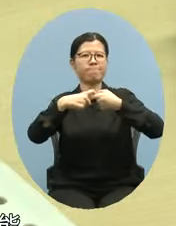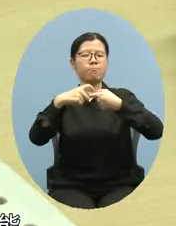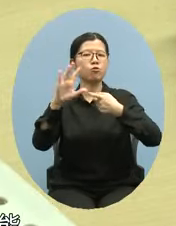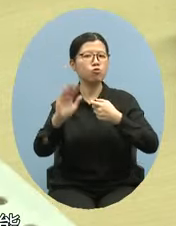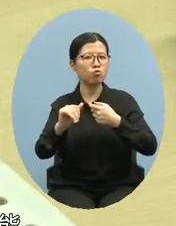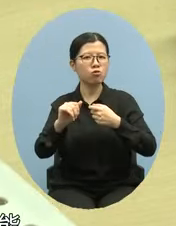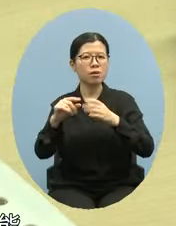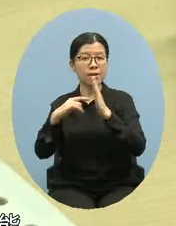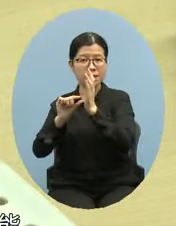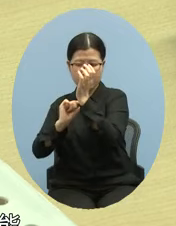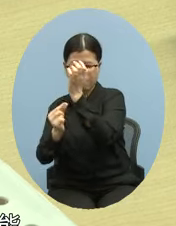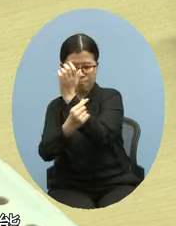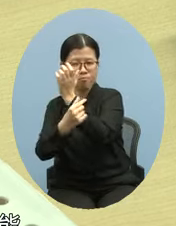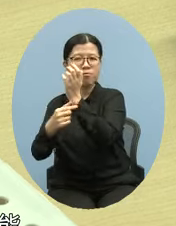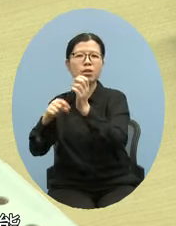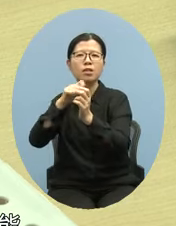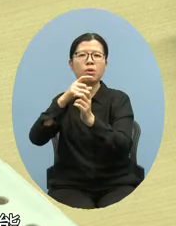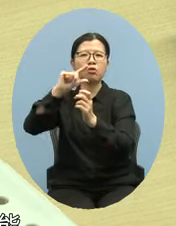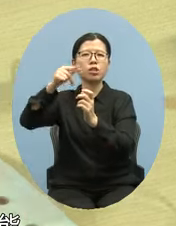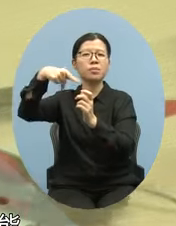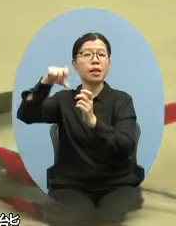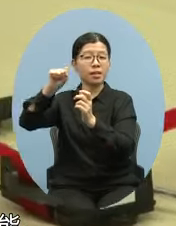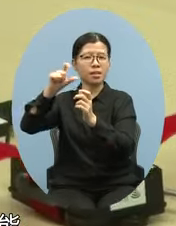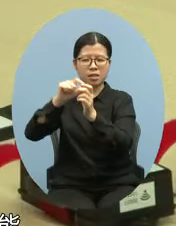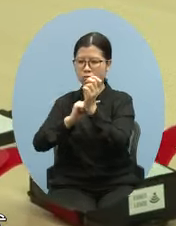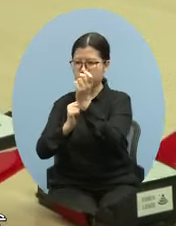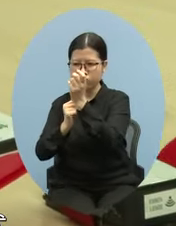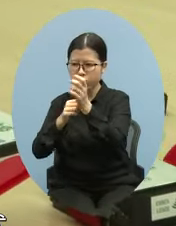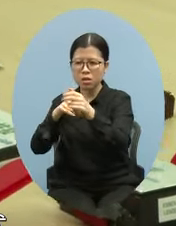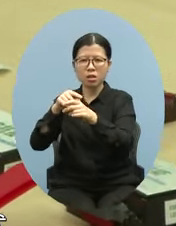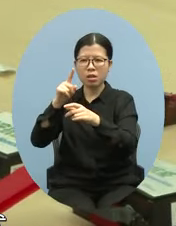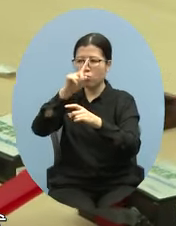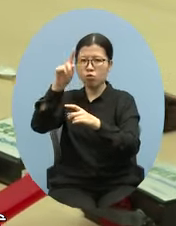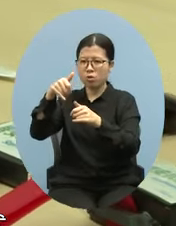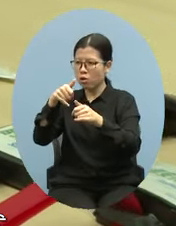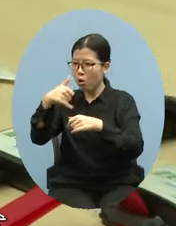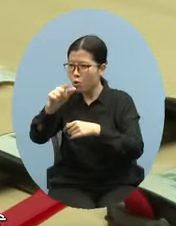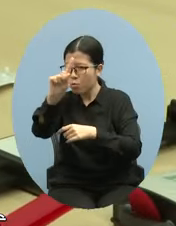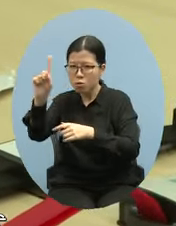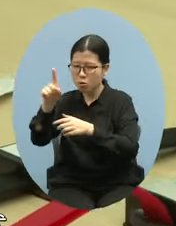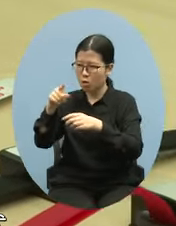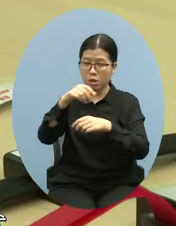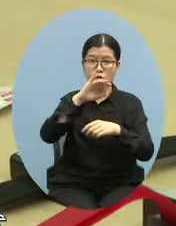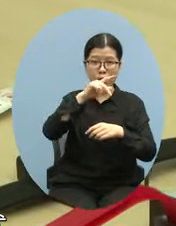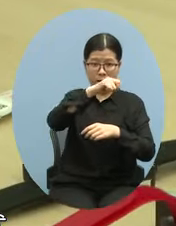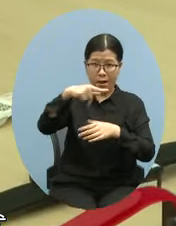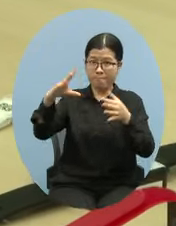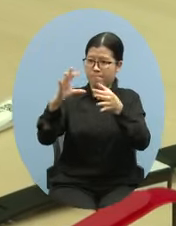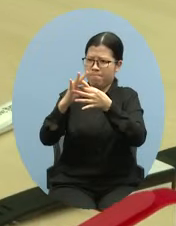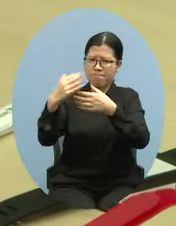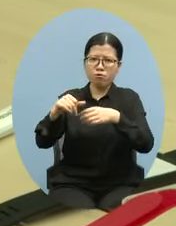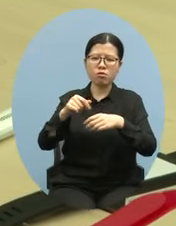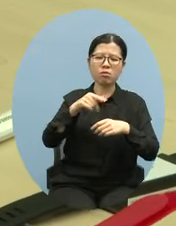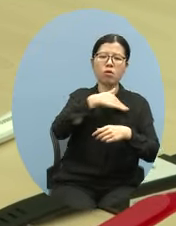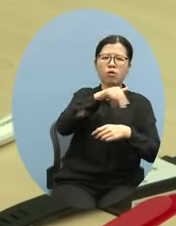手環咧，佢係有個定位嘅技術嘅功能嘅。如果能夠配合個流動應用程式咧，就多